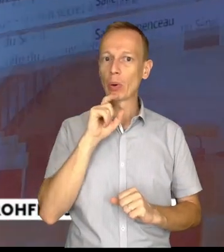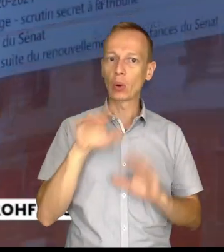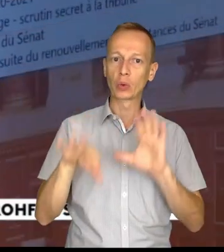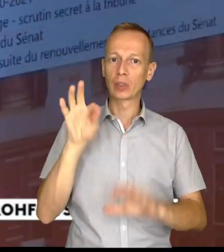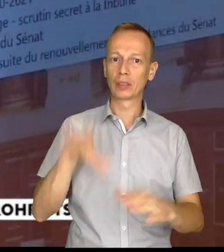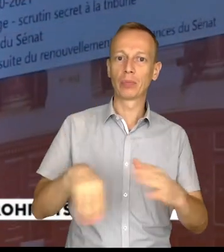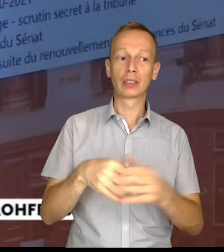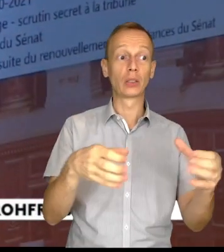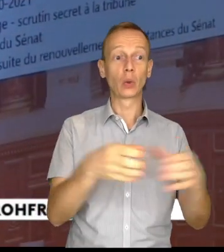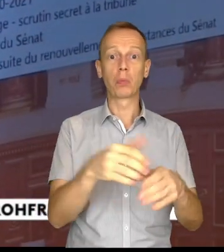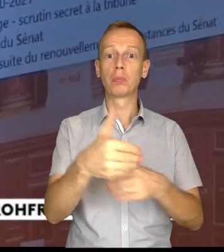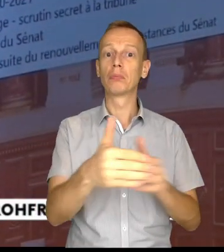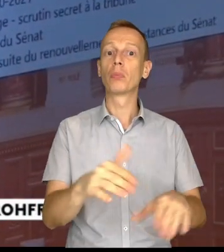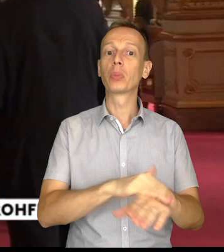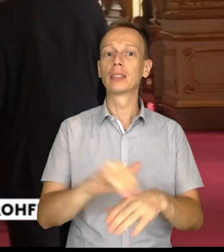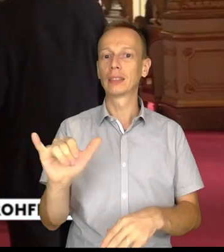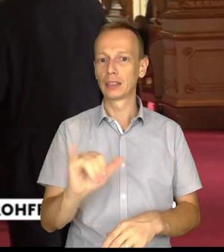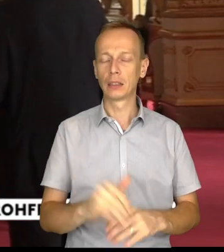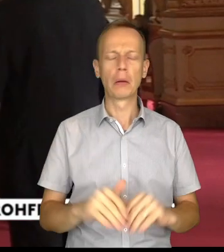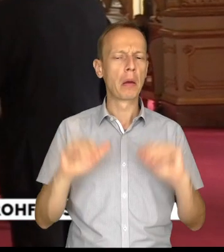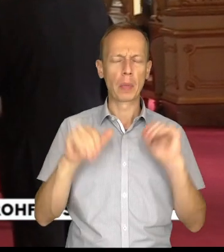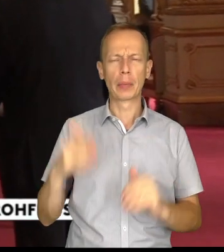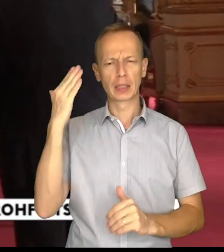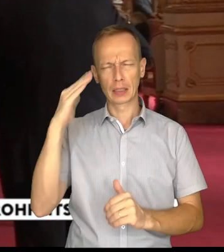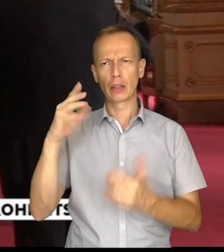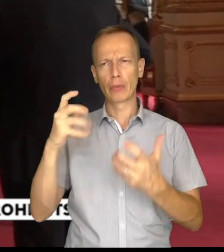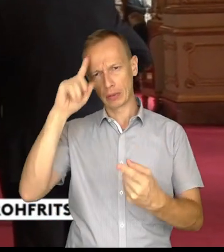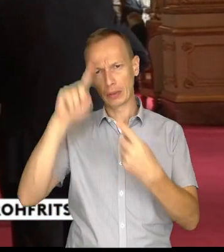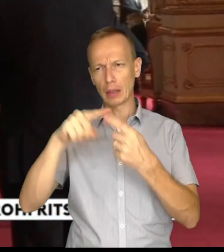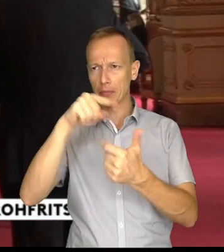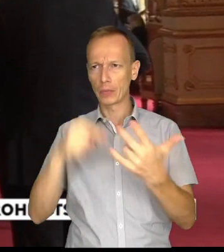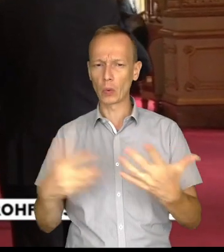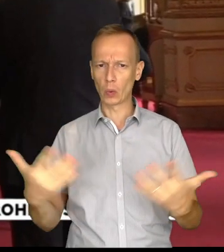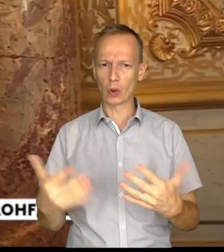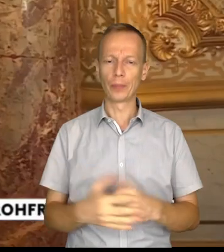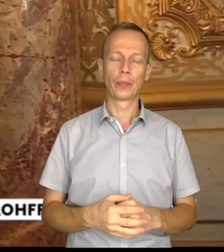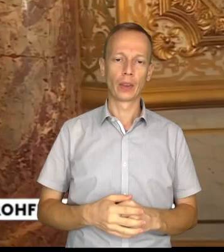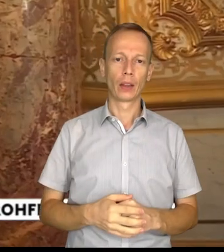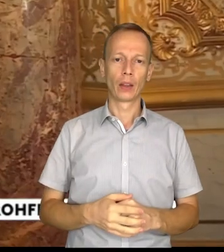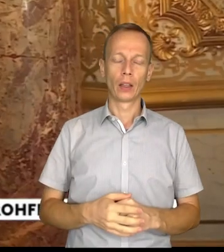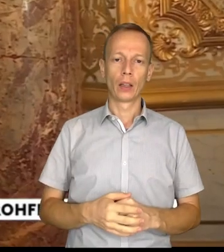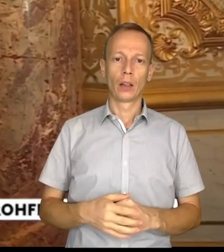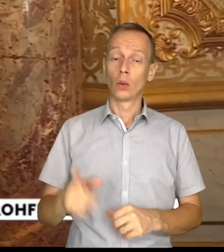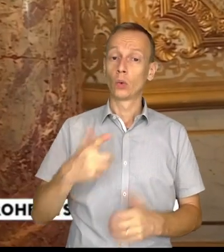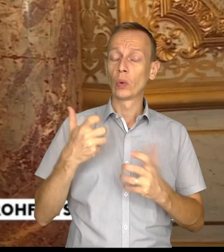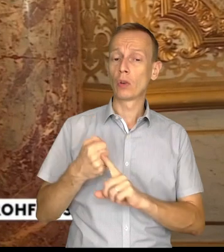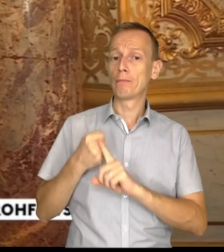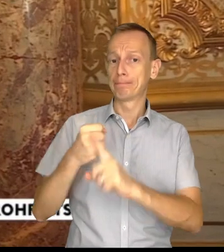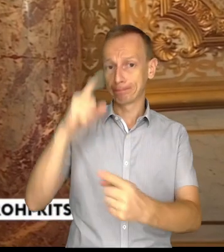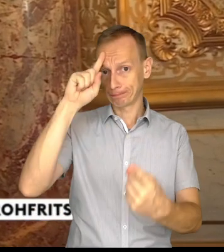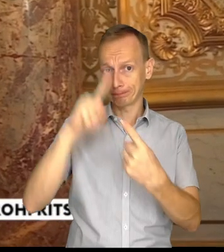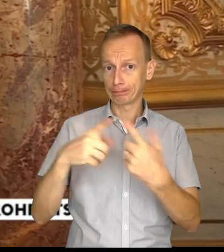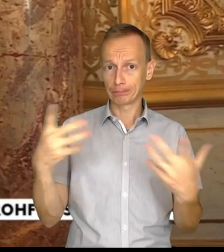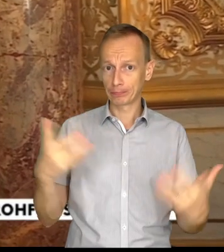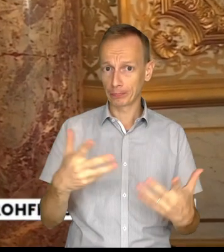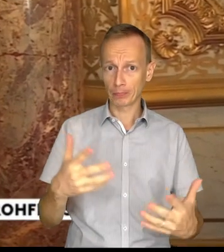encore choisi son groupe. Qu'importe. Teva Rohfritsch sait déjà quel sujet il va porter. Nous souhaitons,